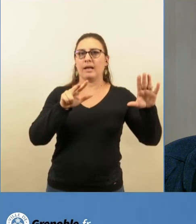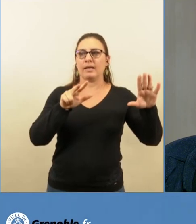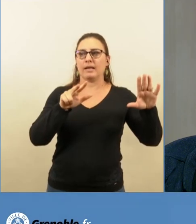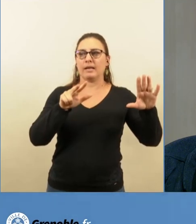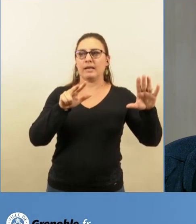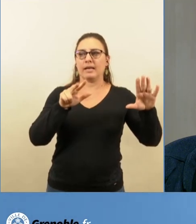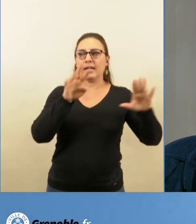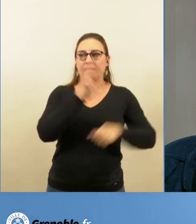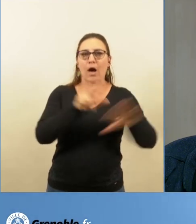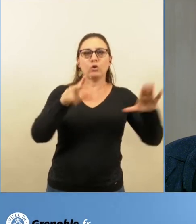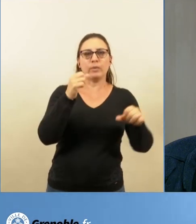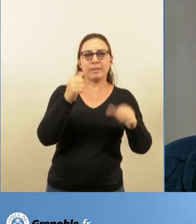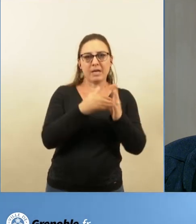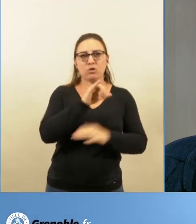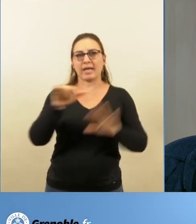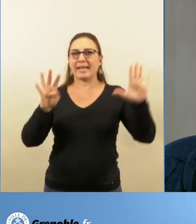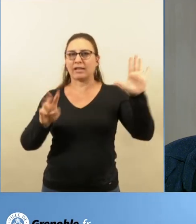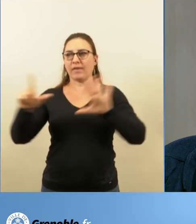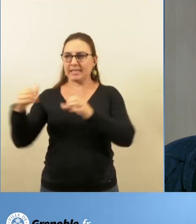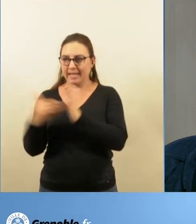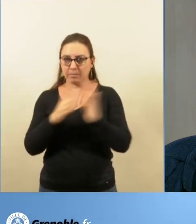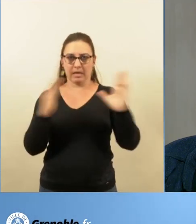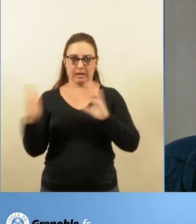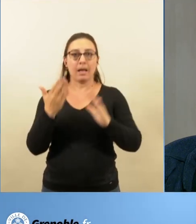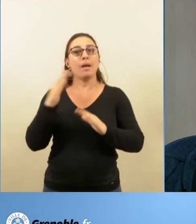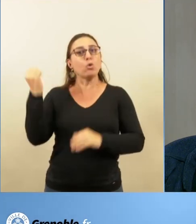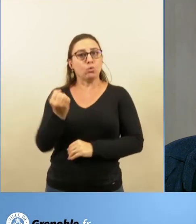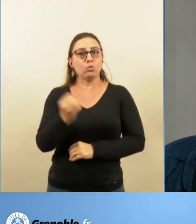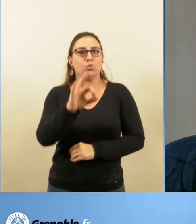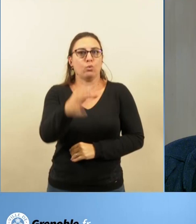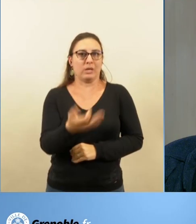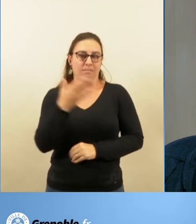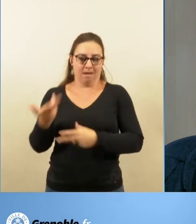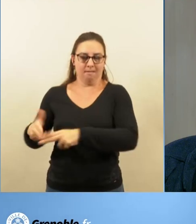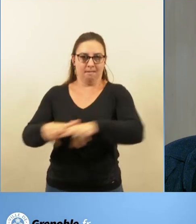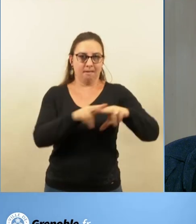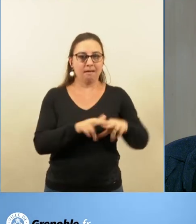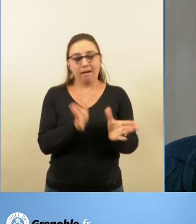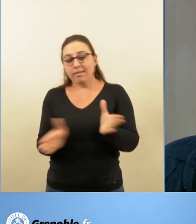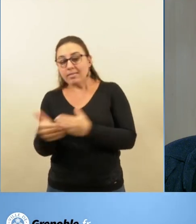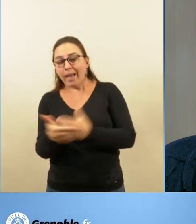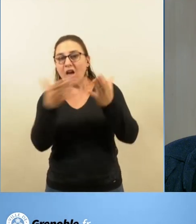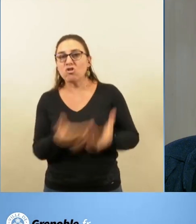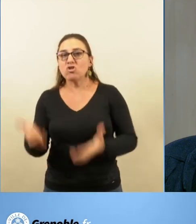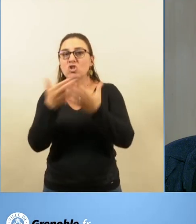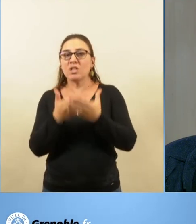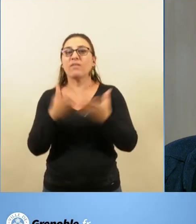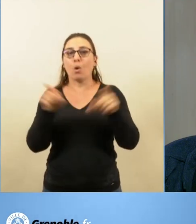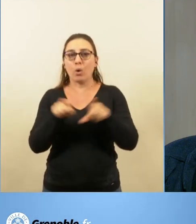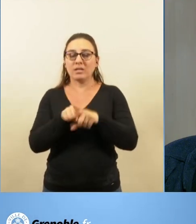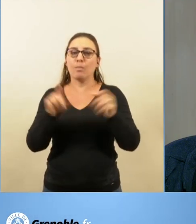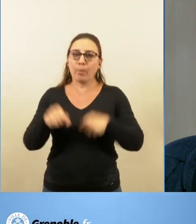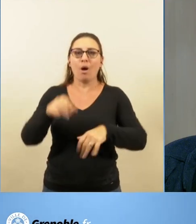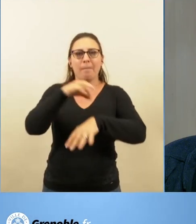les études elle tue mais elle fait bien plus puisque derrière le chiffre de la mortalité il y a toujours celui de la morbidité et